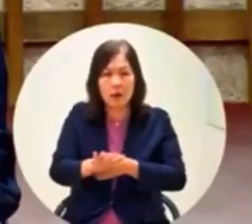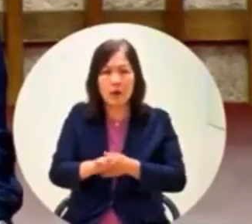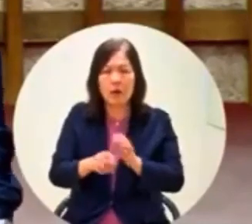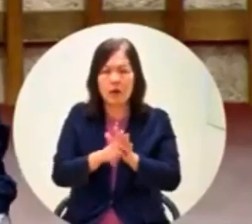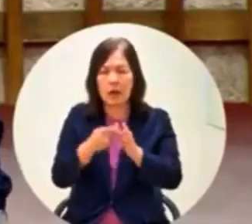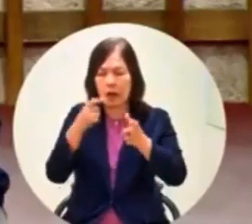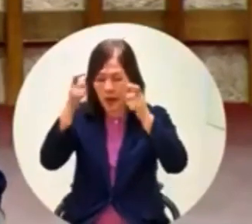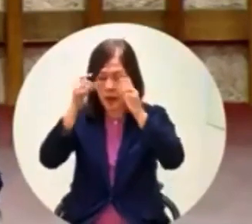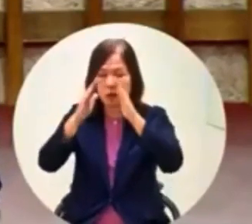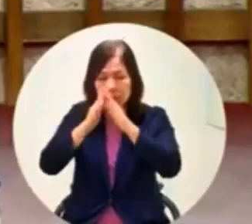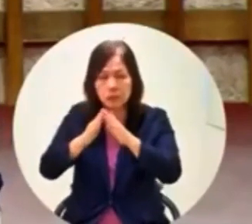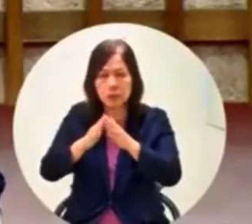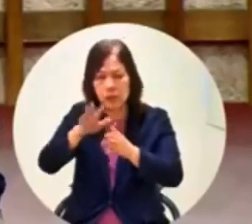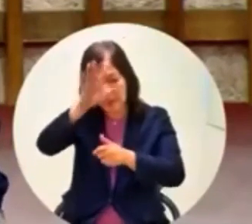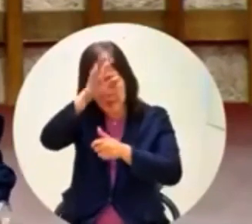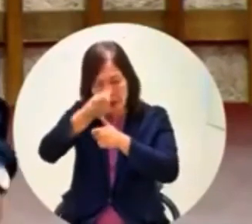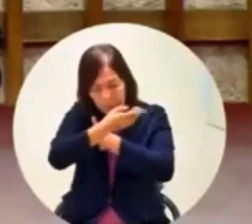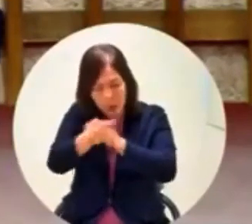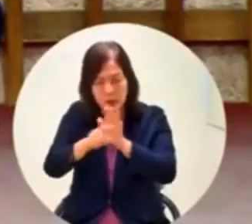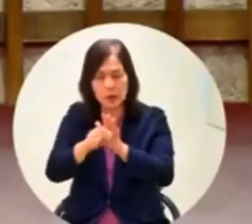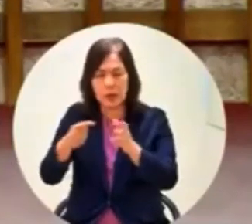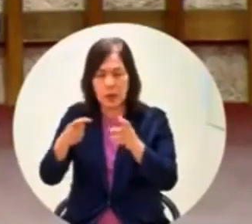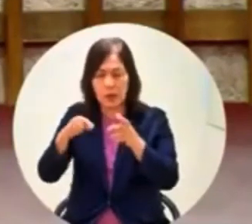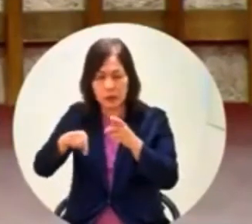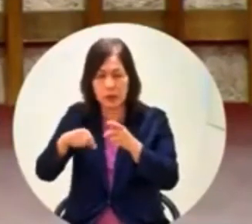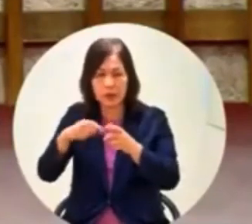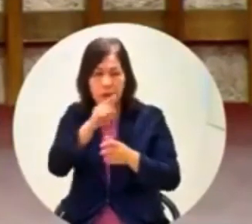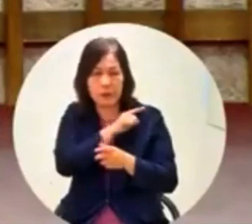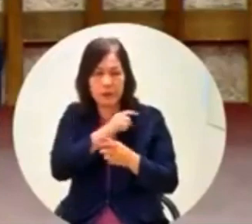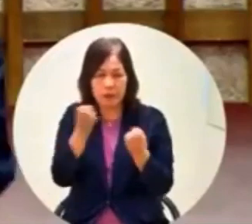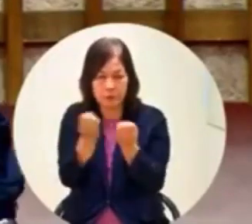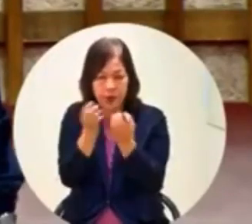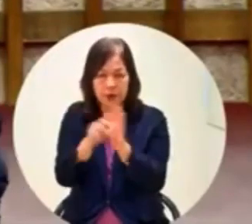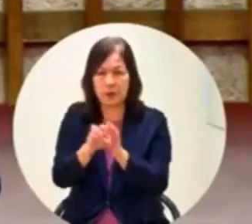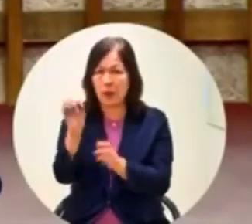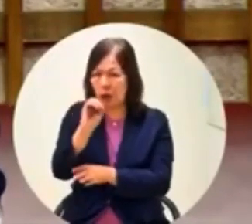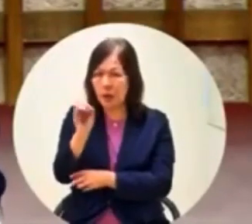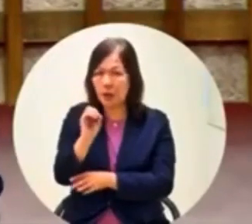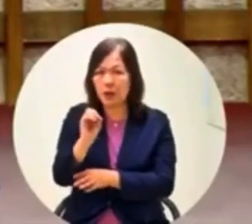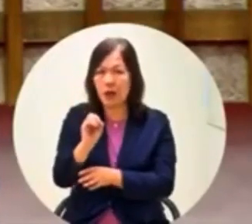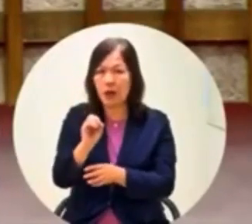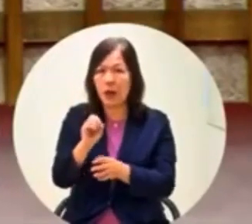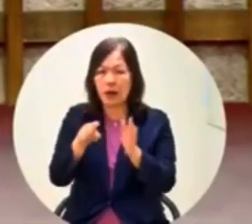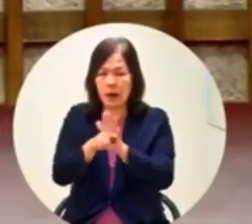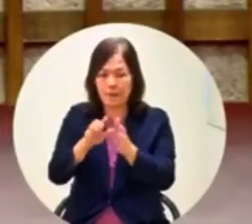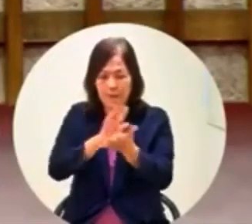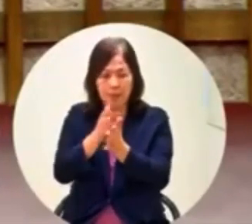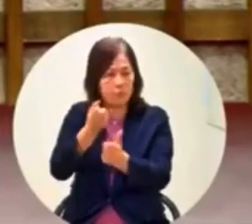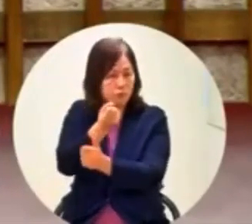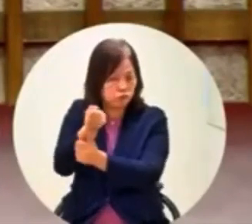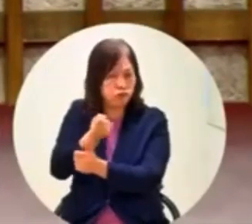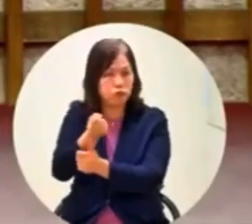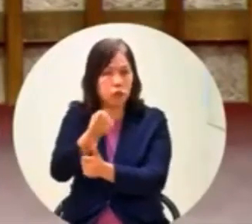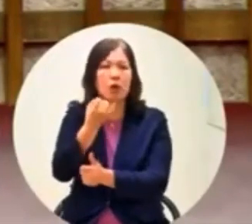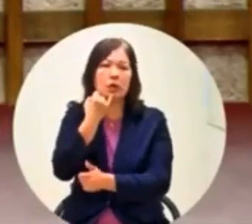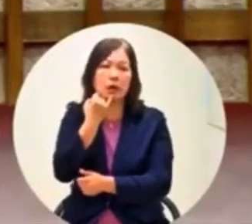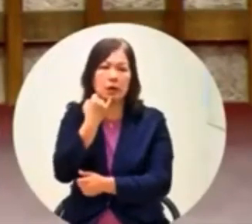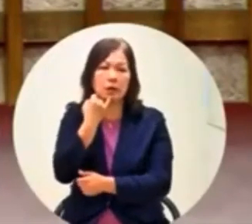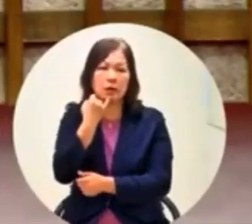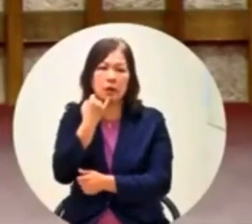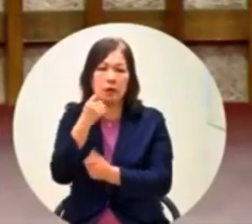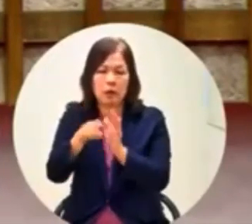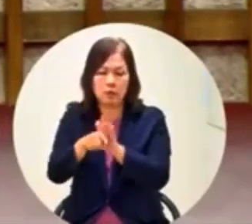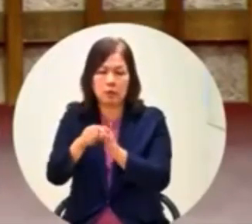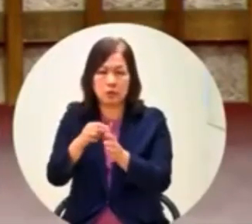市的疫情本土为零，我们的疫情一直守在可控制的一个非常非常亮眼